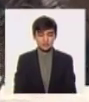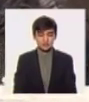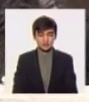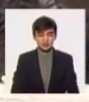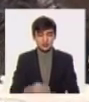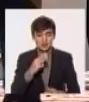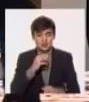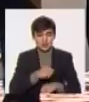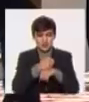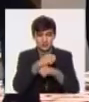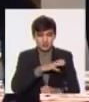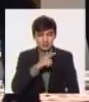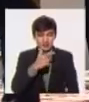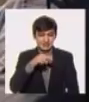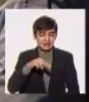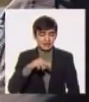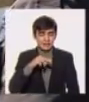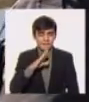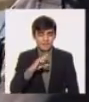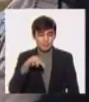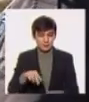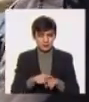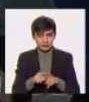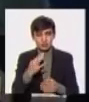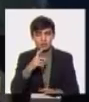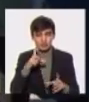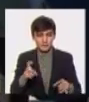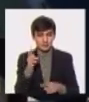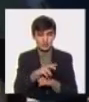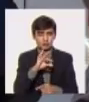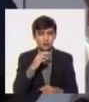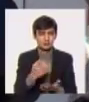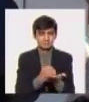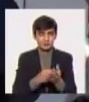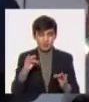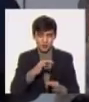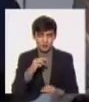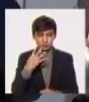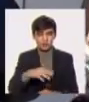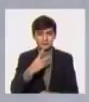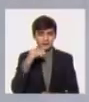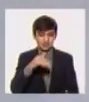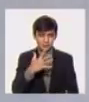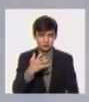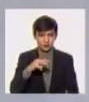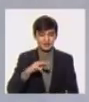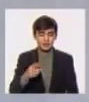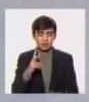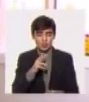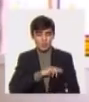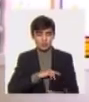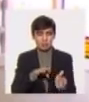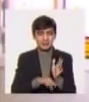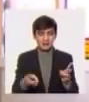Штурм ГЦВП. Сколько человек в Усть-Каменогорске пришли за социальные выплаты? По 42 тысячи 500 тенге будут получать те, кто лишился